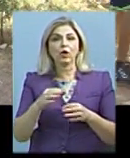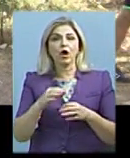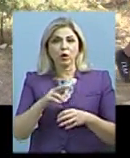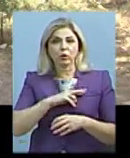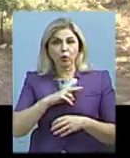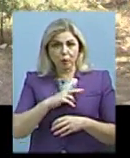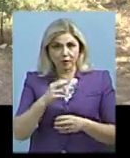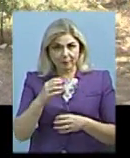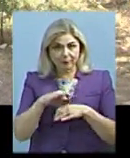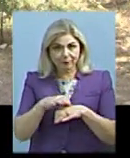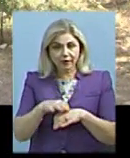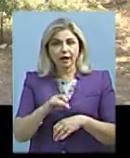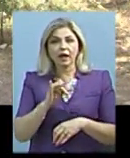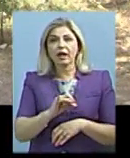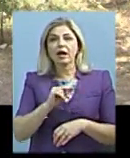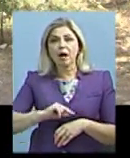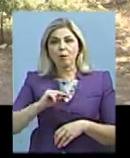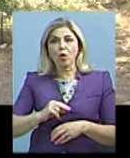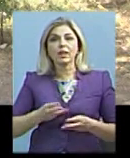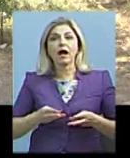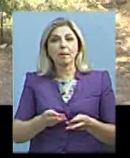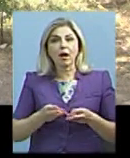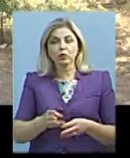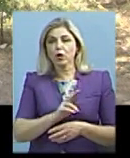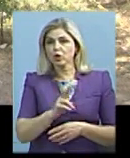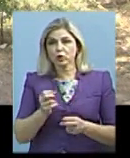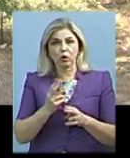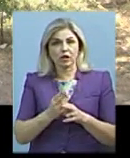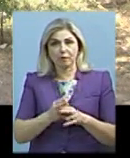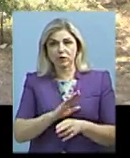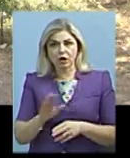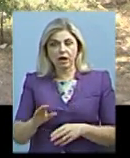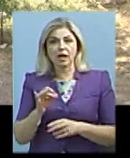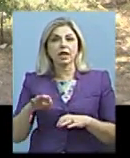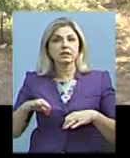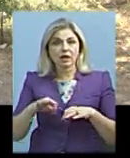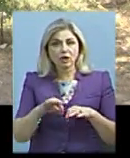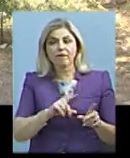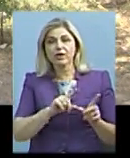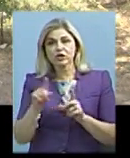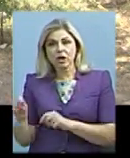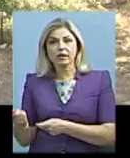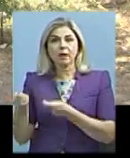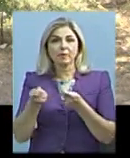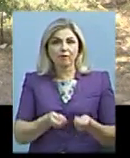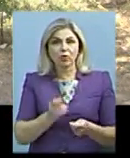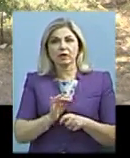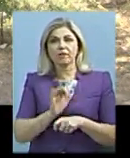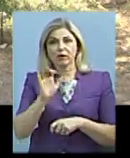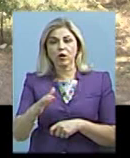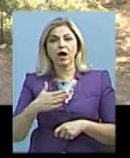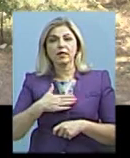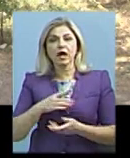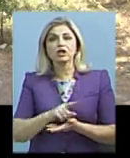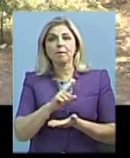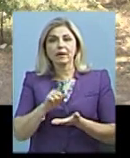Тобто роботі крематорію ніхто не заважав. Робота йде у потрібному їм руслі. Заїжджають, виїжджають, привозять, відвозять. Наша місія